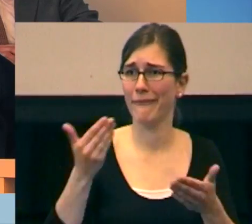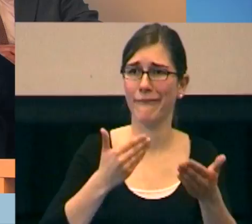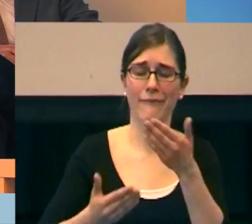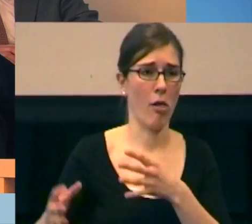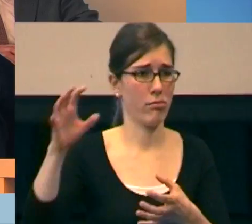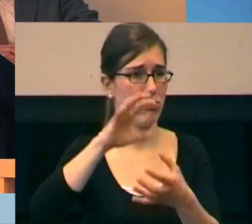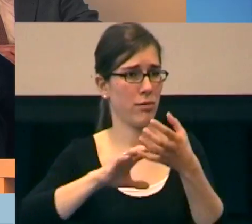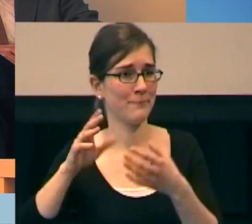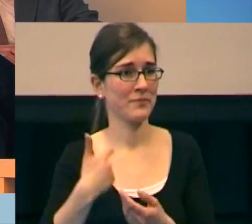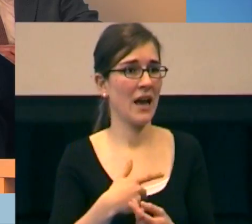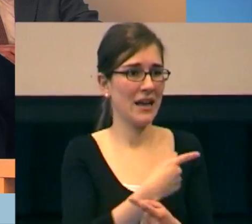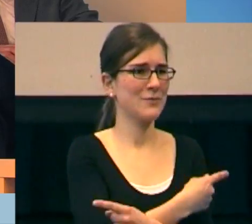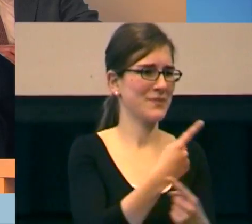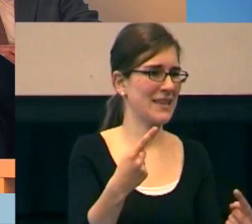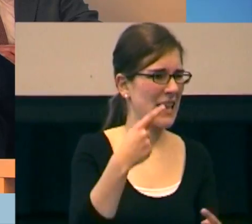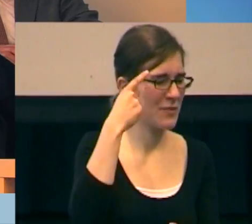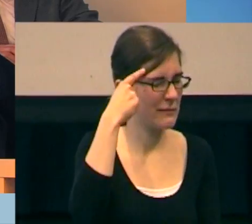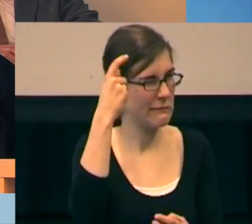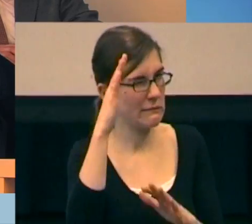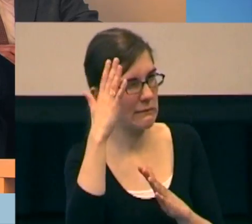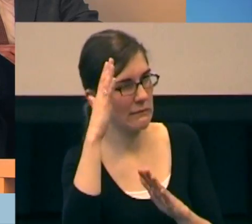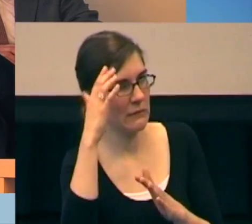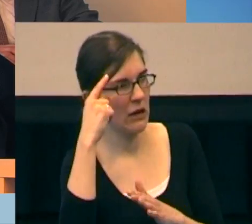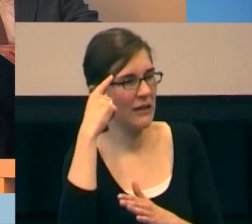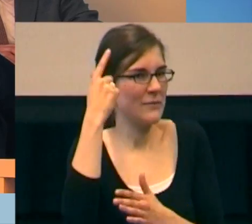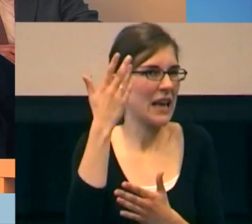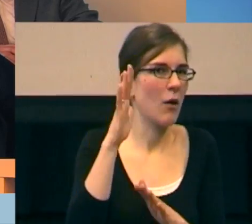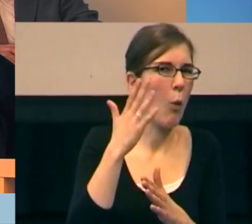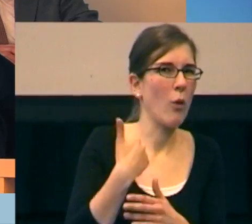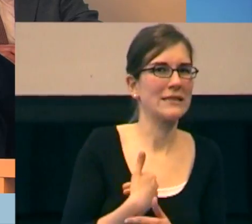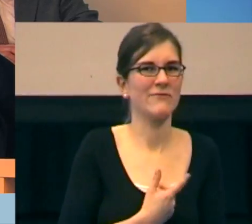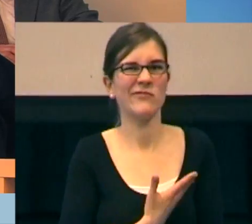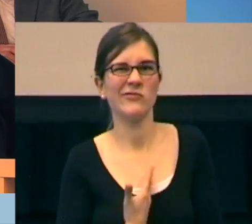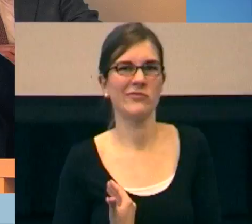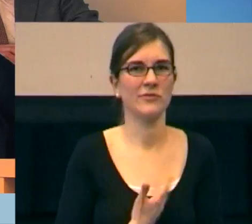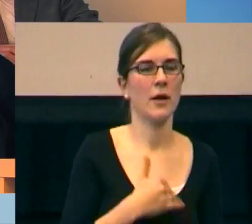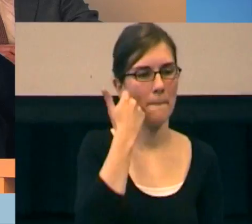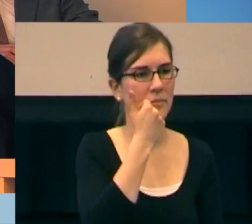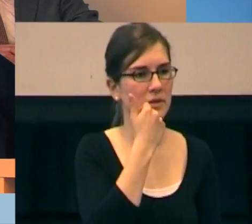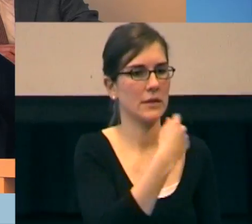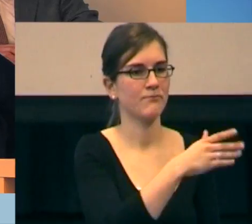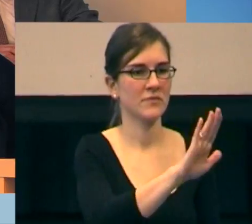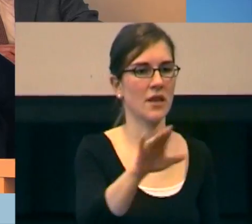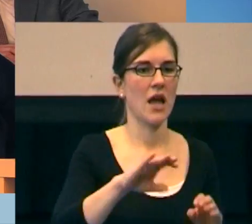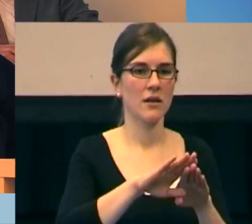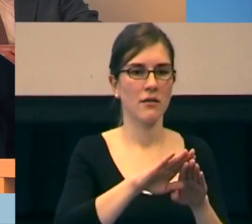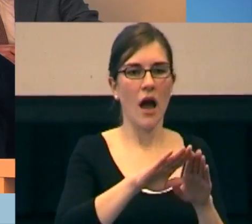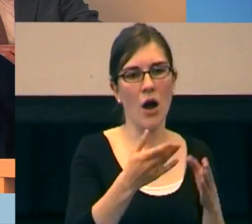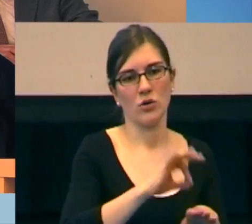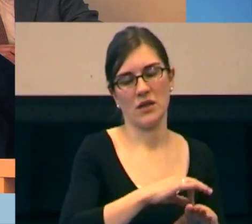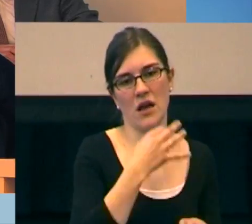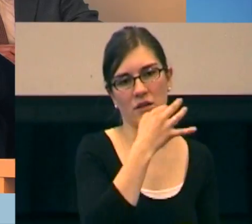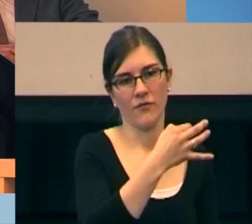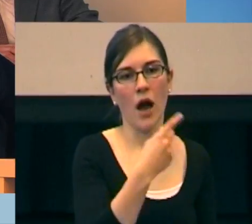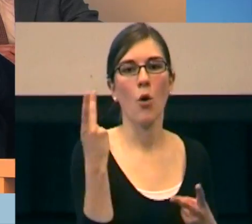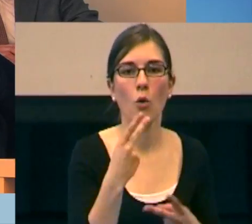also wer Bedenken hat der sollte seinen Arzt mal ganz locker drauf ansprechen oder er sollte eine Selbsthilfegruppe geben ich finde die